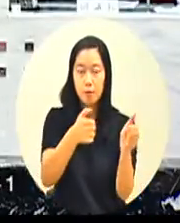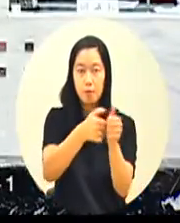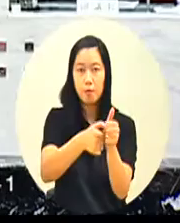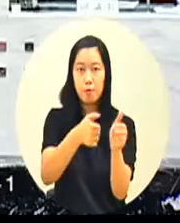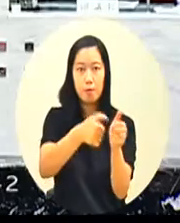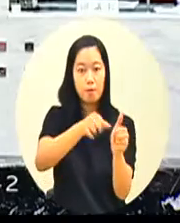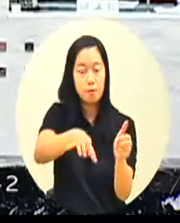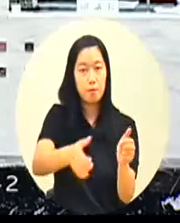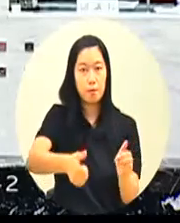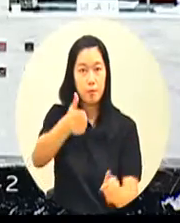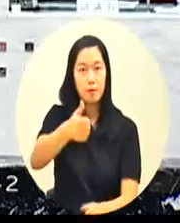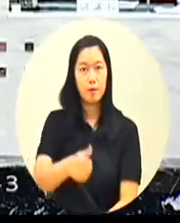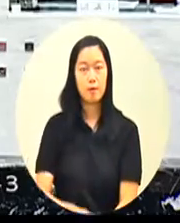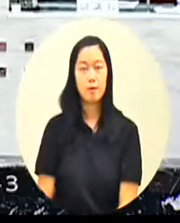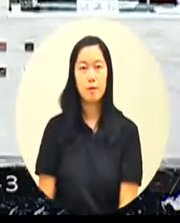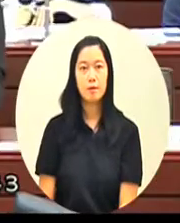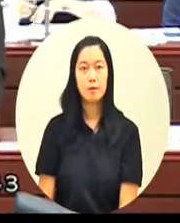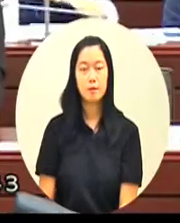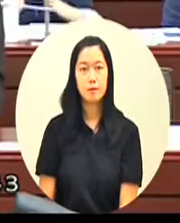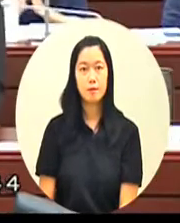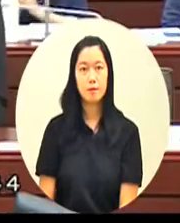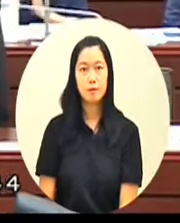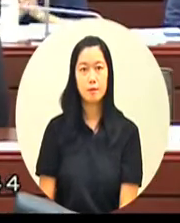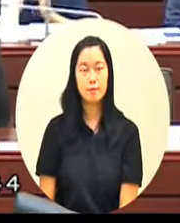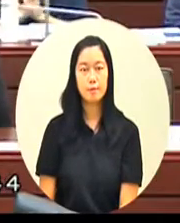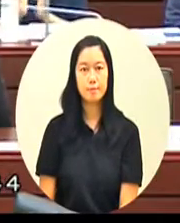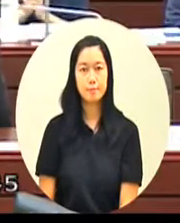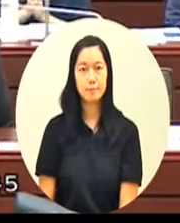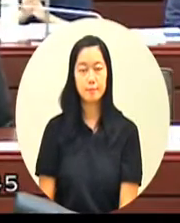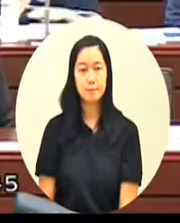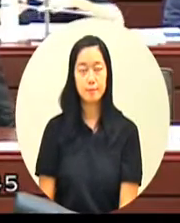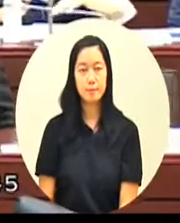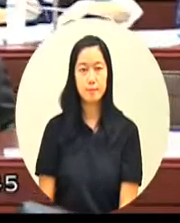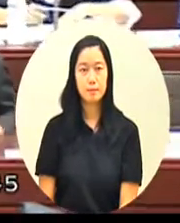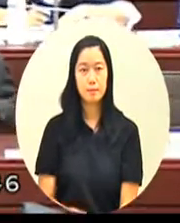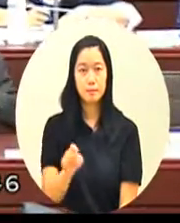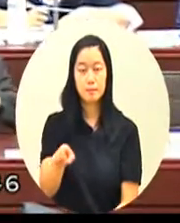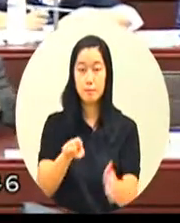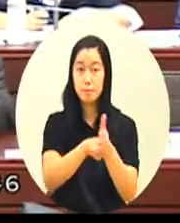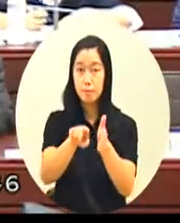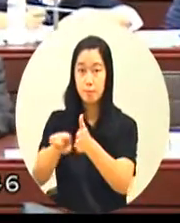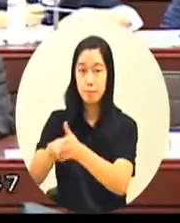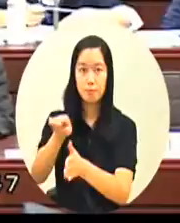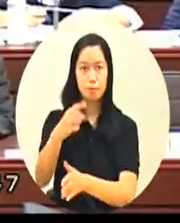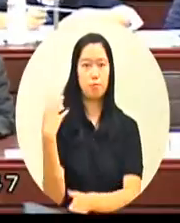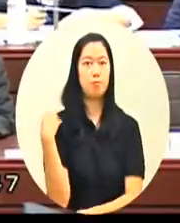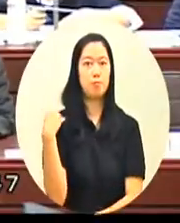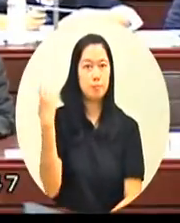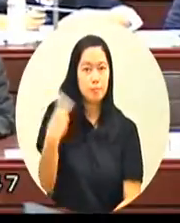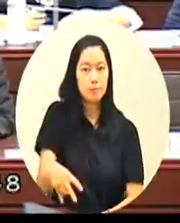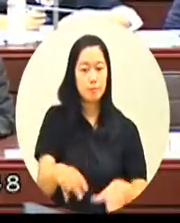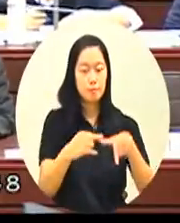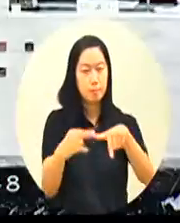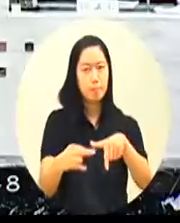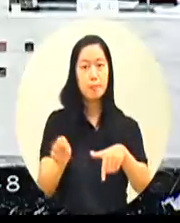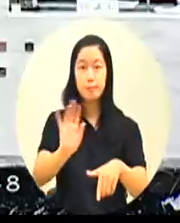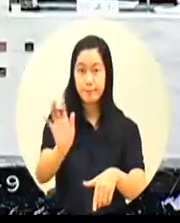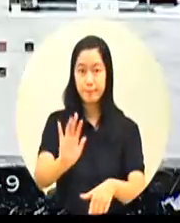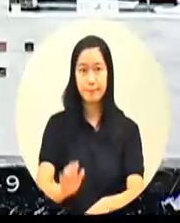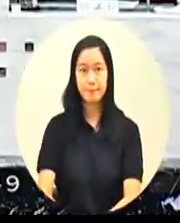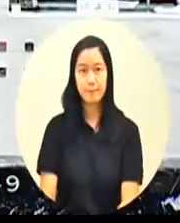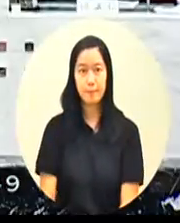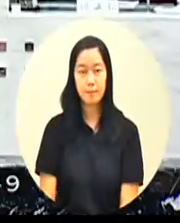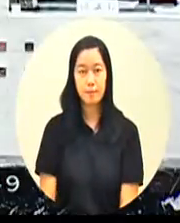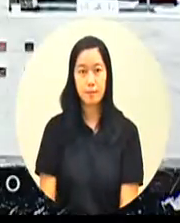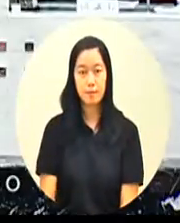长翁太元那我们其他的科长就跟以前一样，我就不再介绍那再